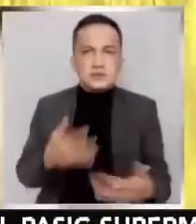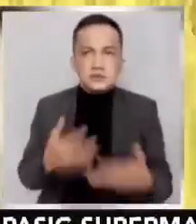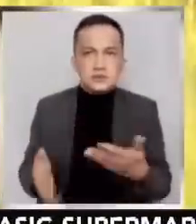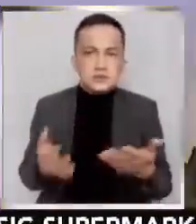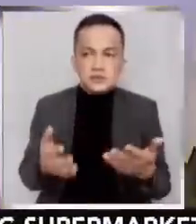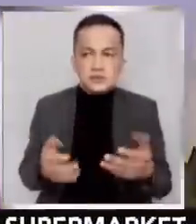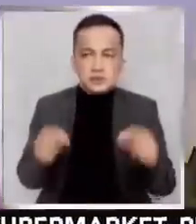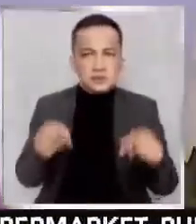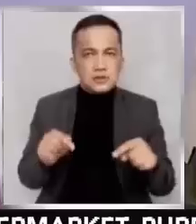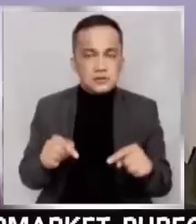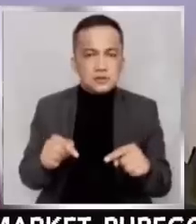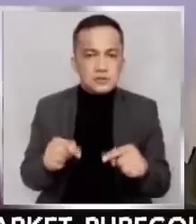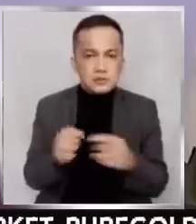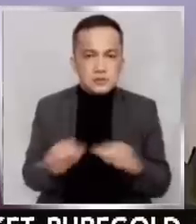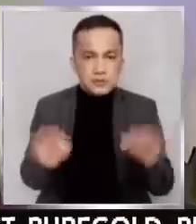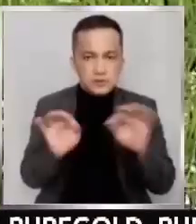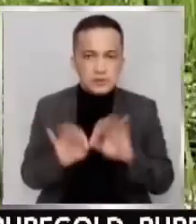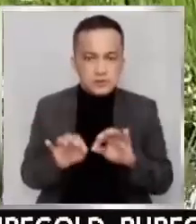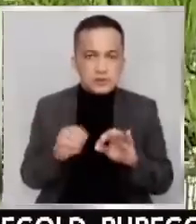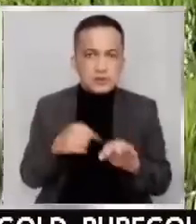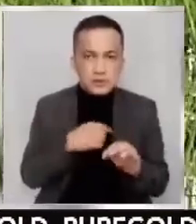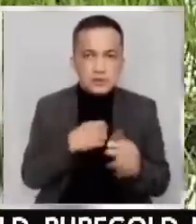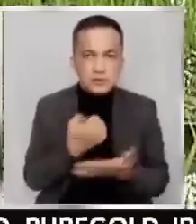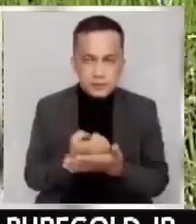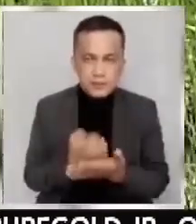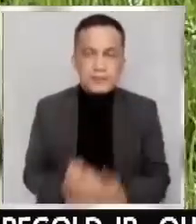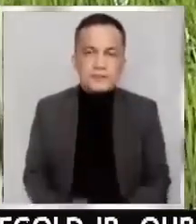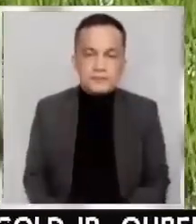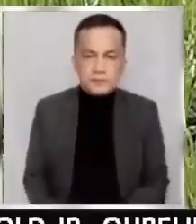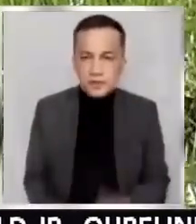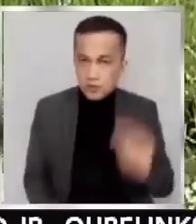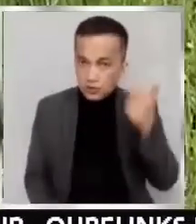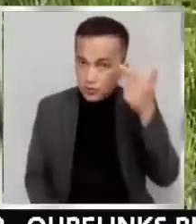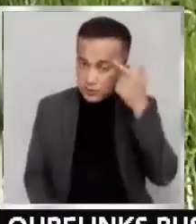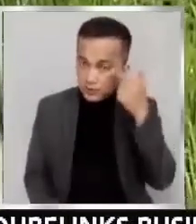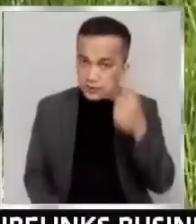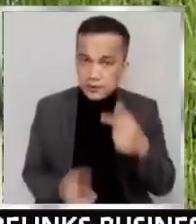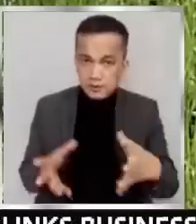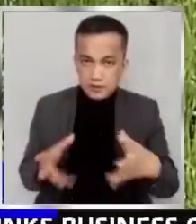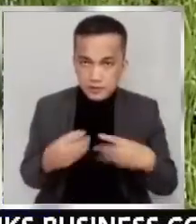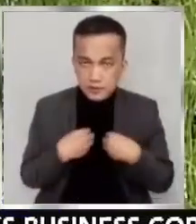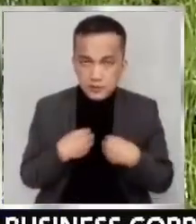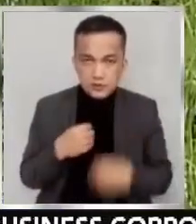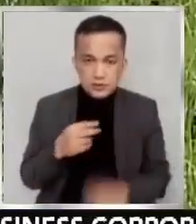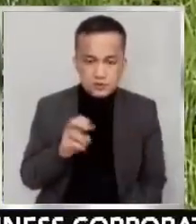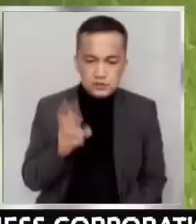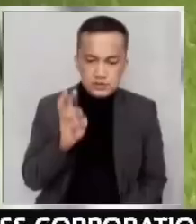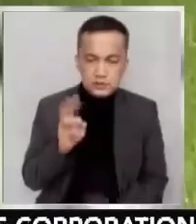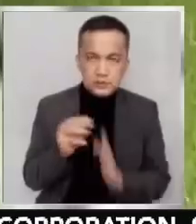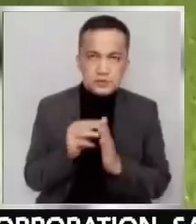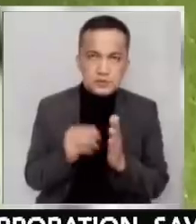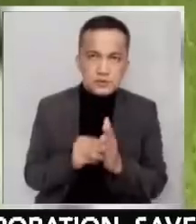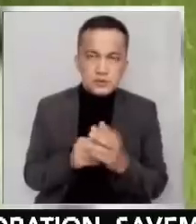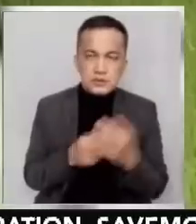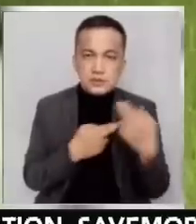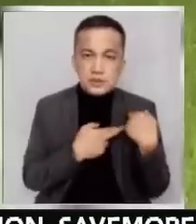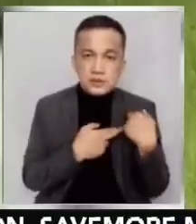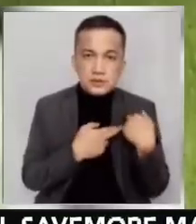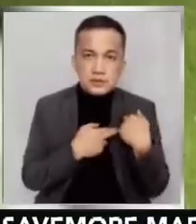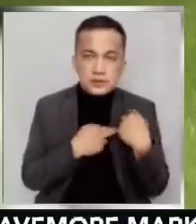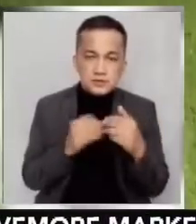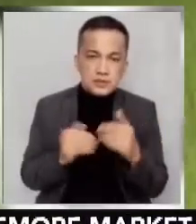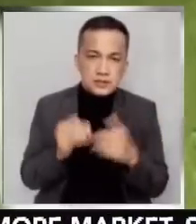this is so important to our economy. Gobyerno na rin ang sasalo sa 206 million pesos obligasyon naman ng mahigit